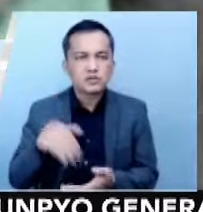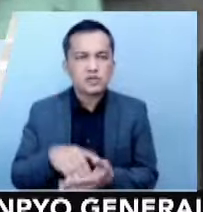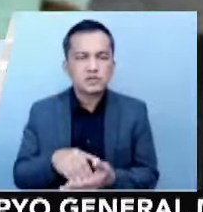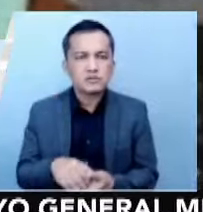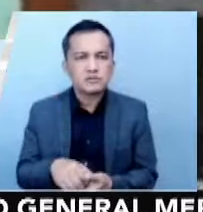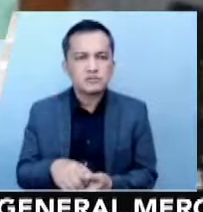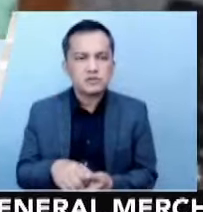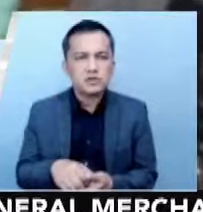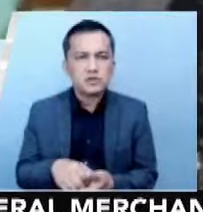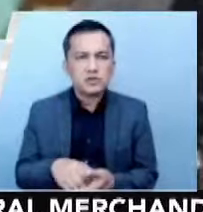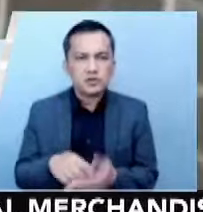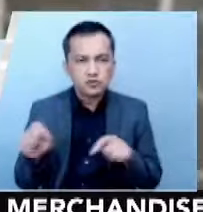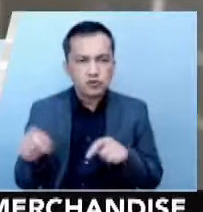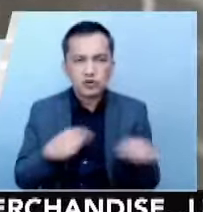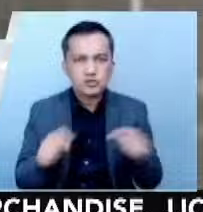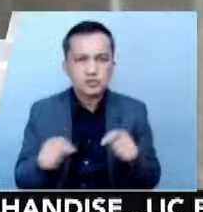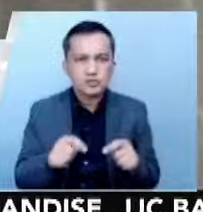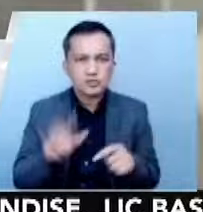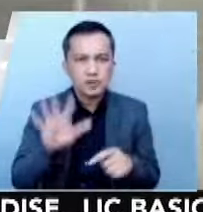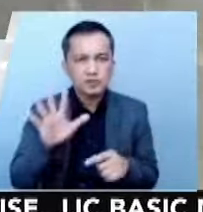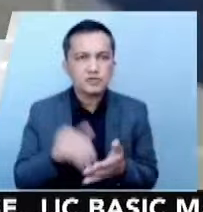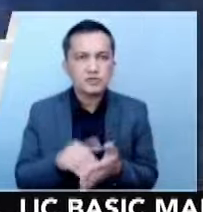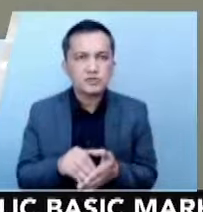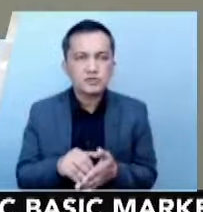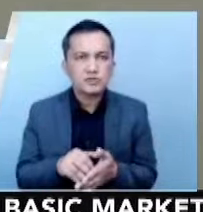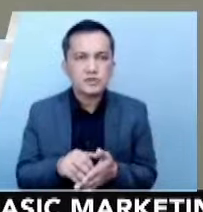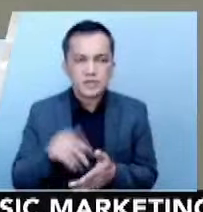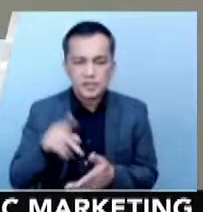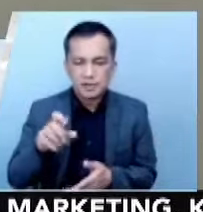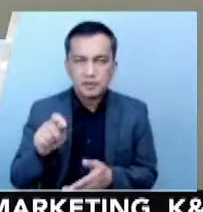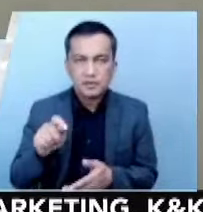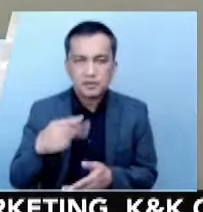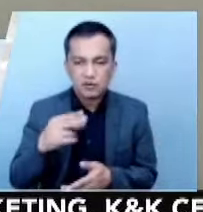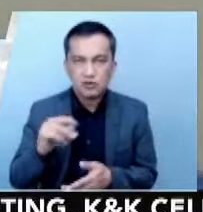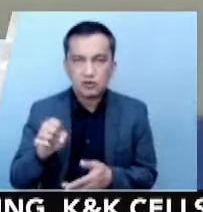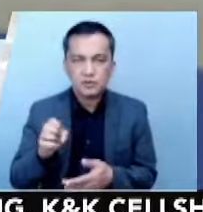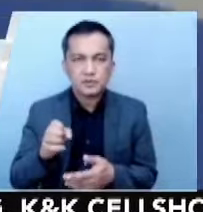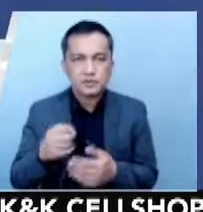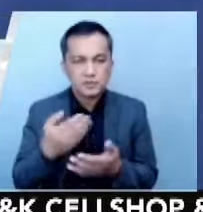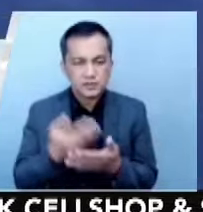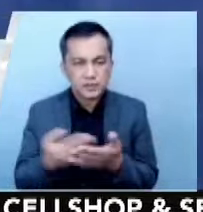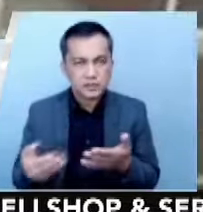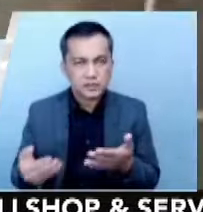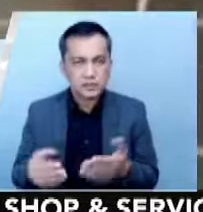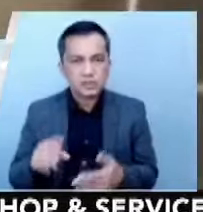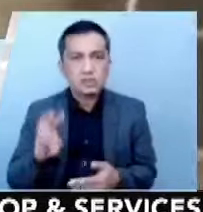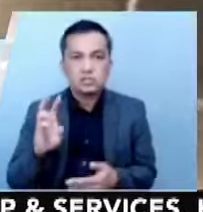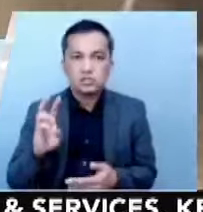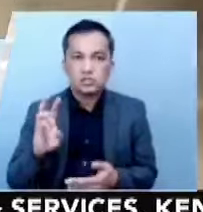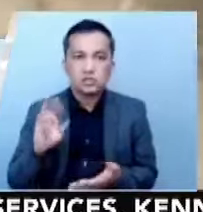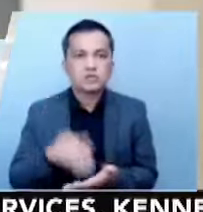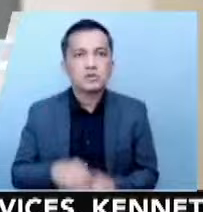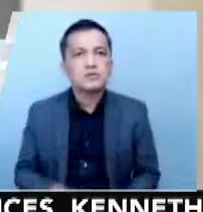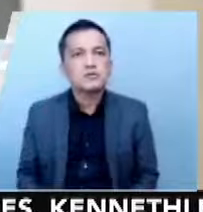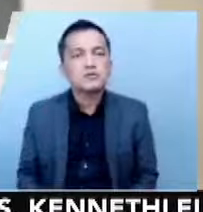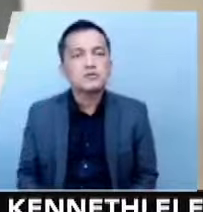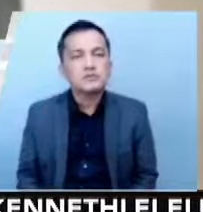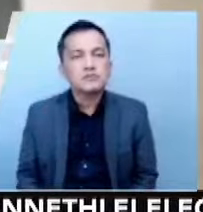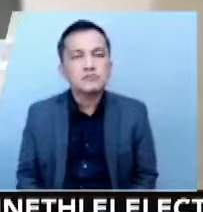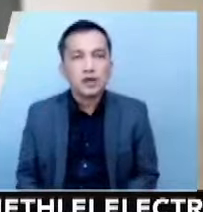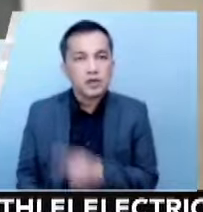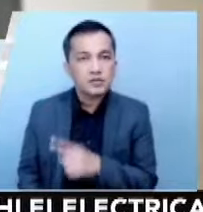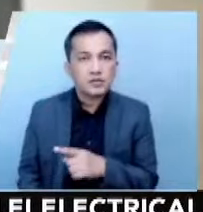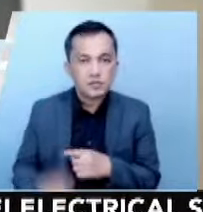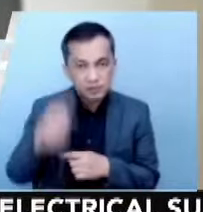toys, 5,000 pesos. Ang pet na si Hope at mga gamit nito, 16,000 pesos. Ang mga ito pinangarap lang daw noon